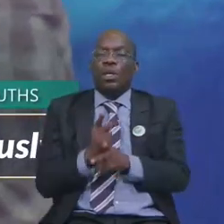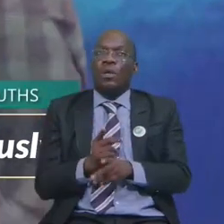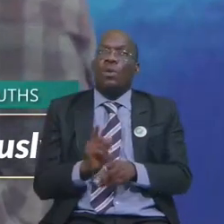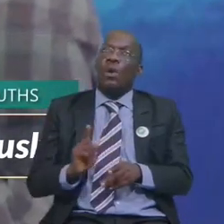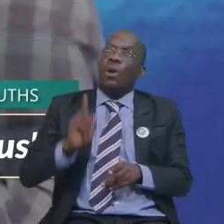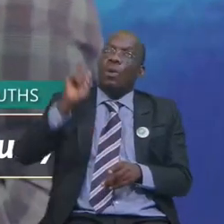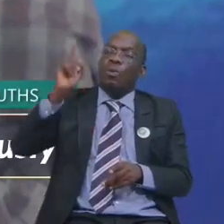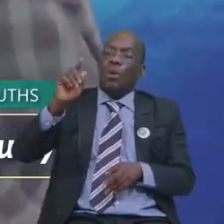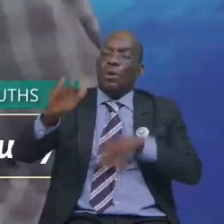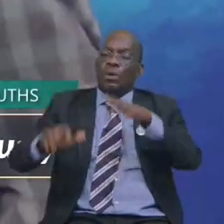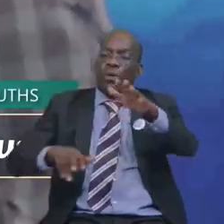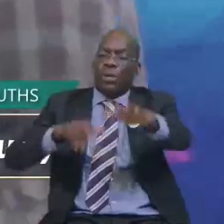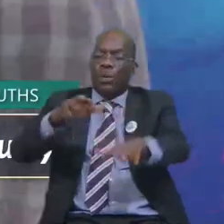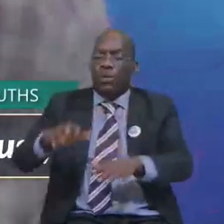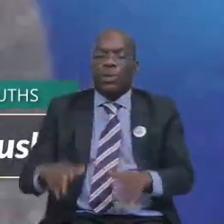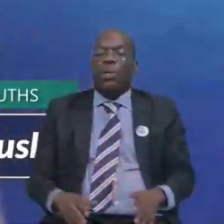tenace